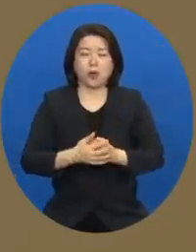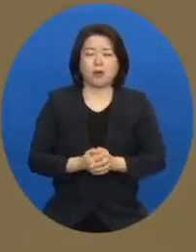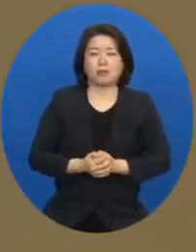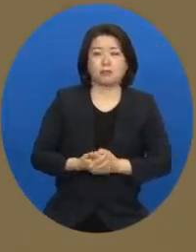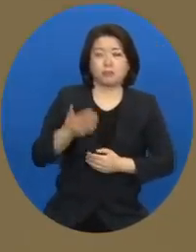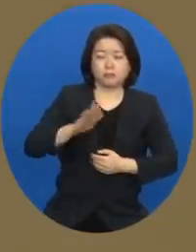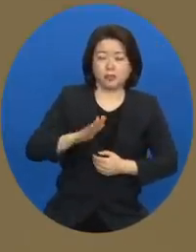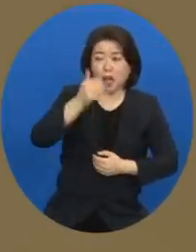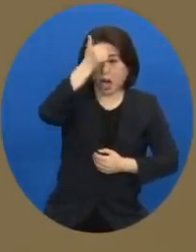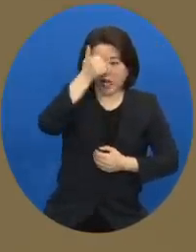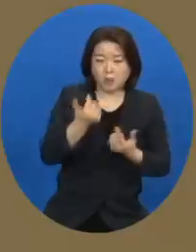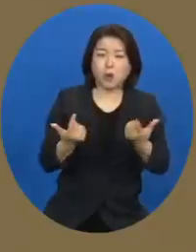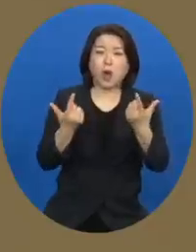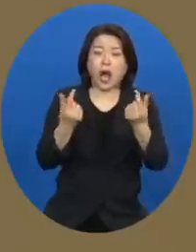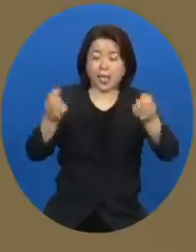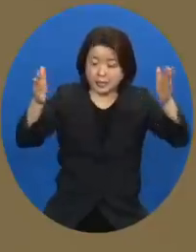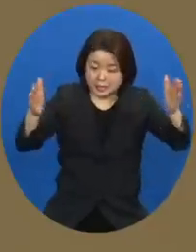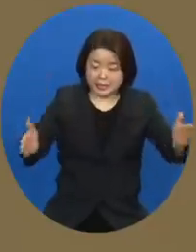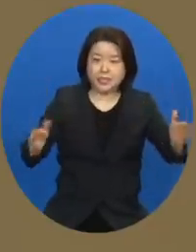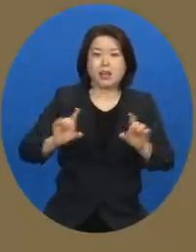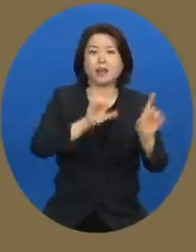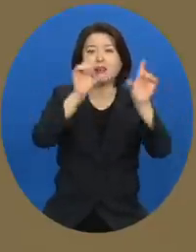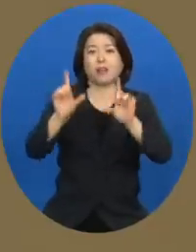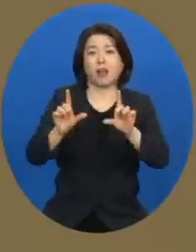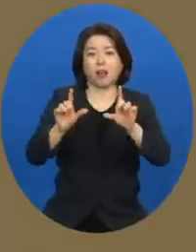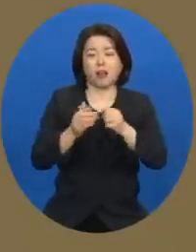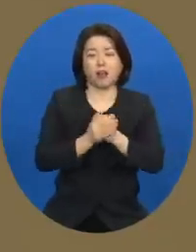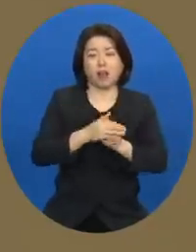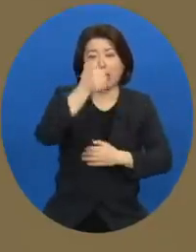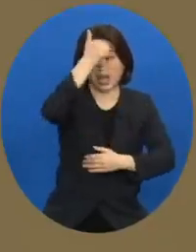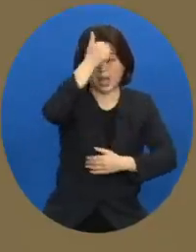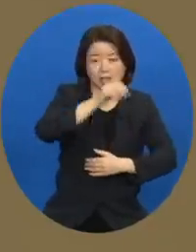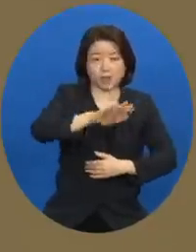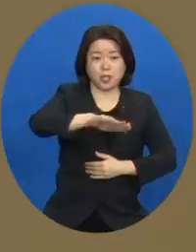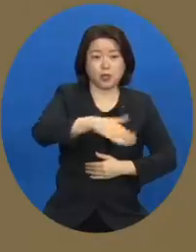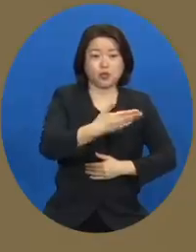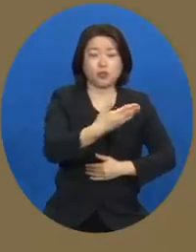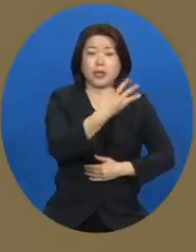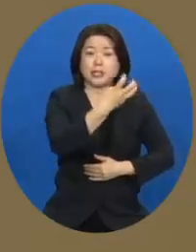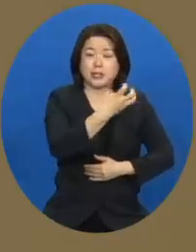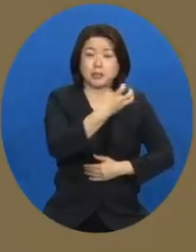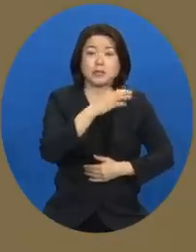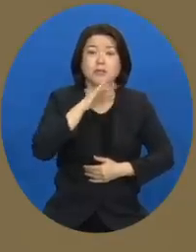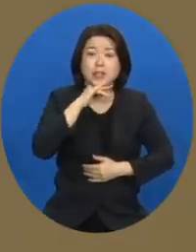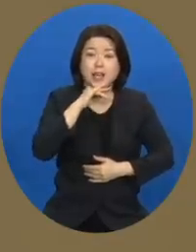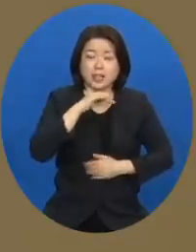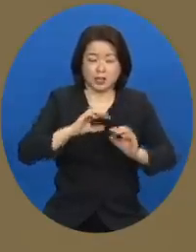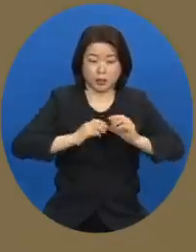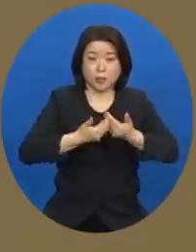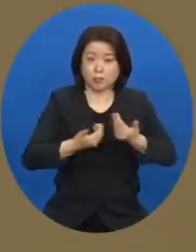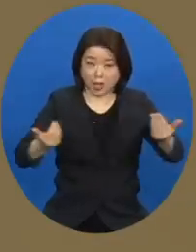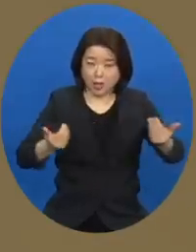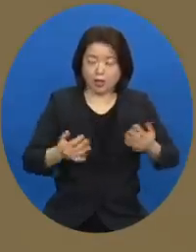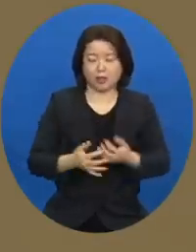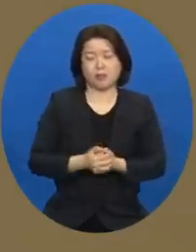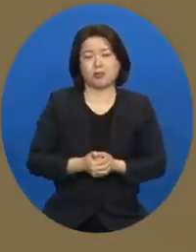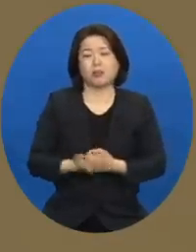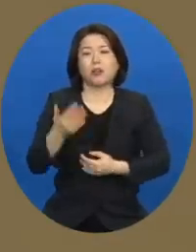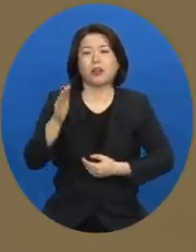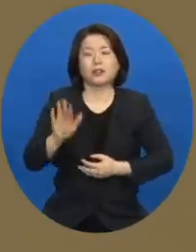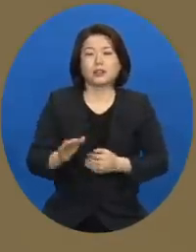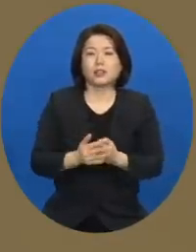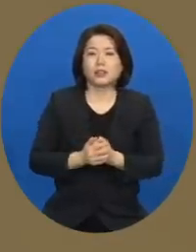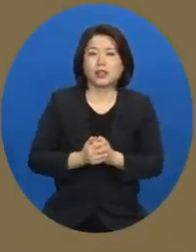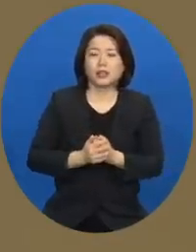같은 시대에 살았습니다. 아담이 930세에 세상을 떠납니다. 그런데